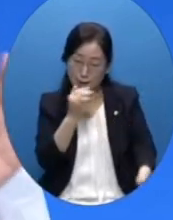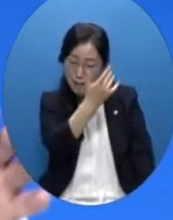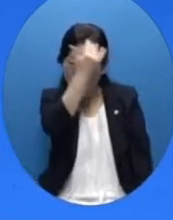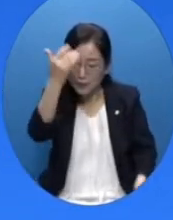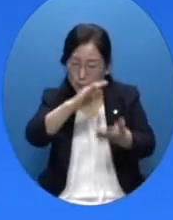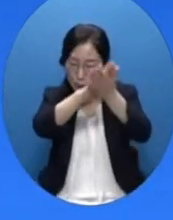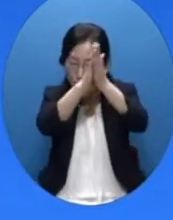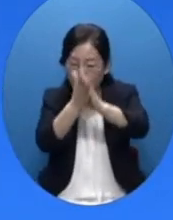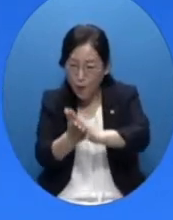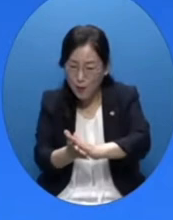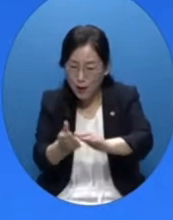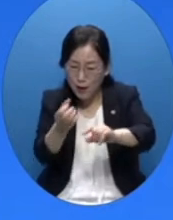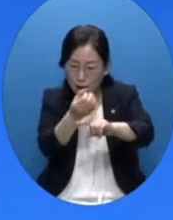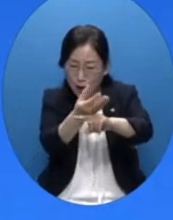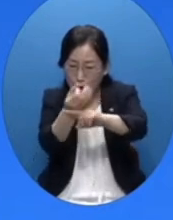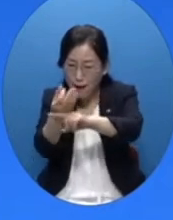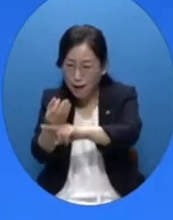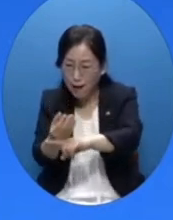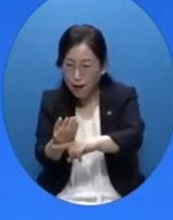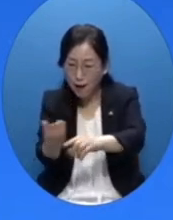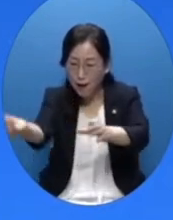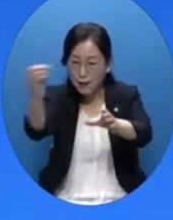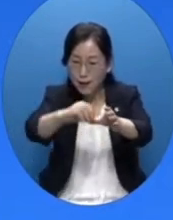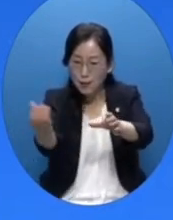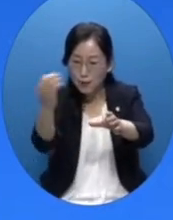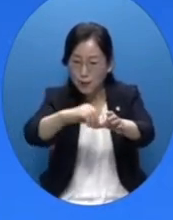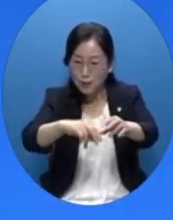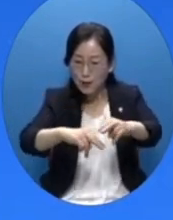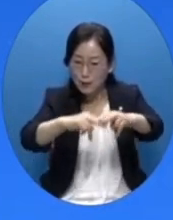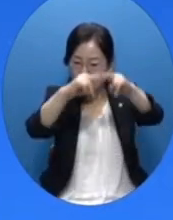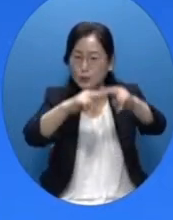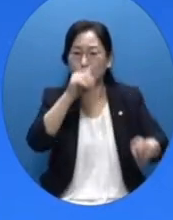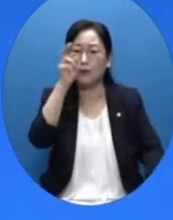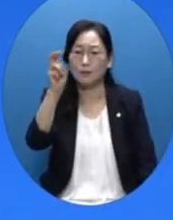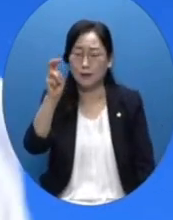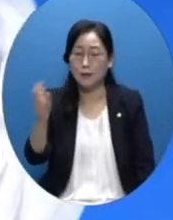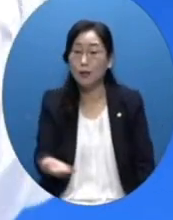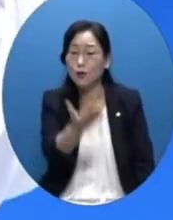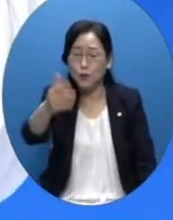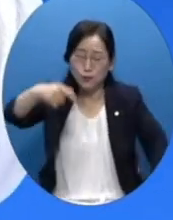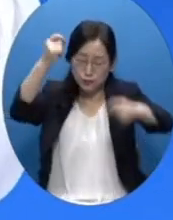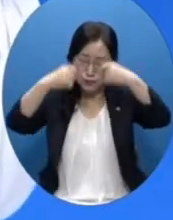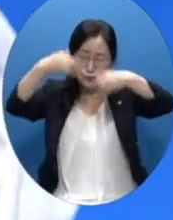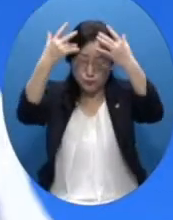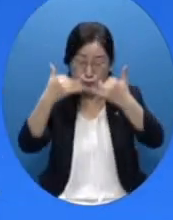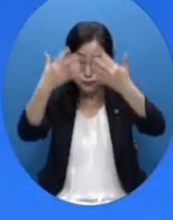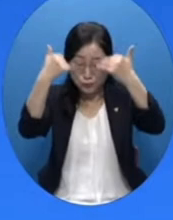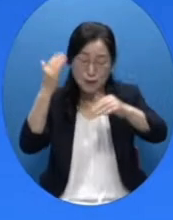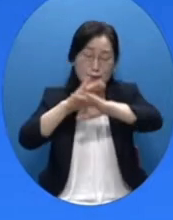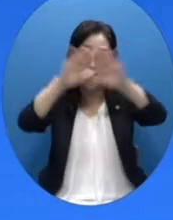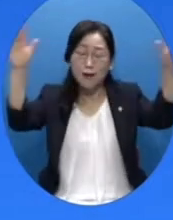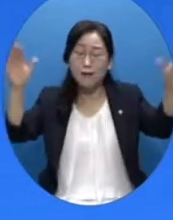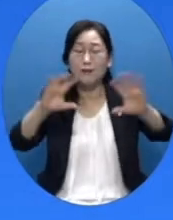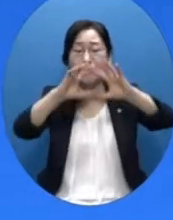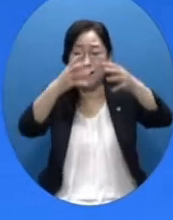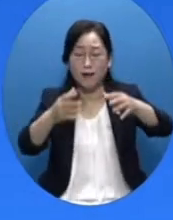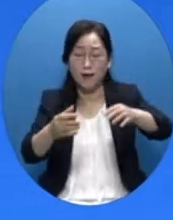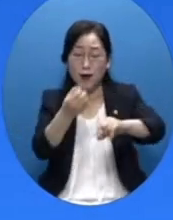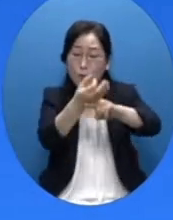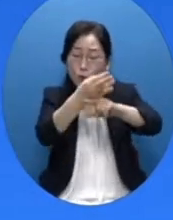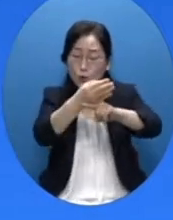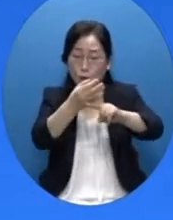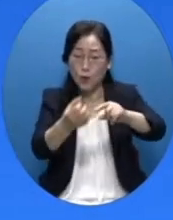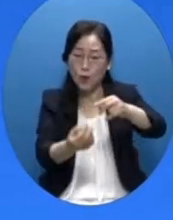수 포기 싸이 3 라고 생각합니다 많이 눈물을 인부들 한 알에 보수가 많이 쌓아놓고 있다는 것을 아시고